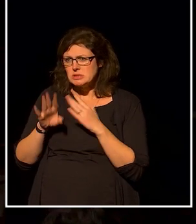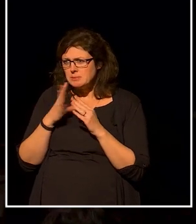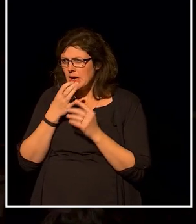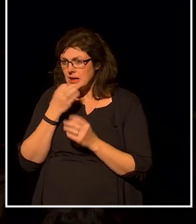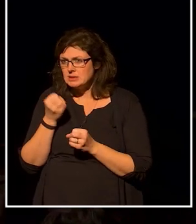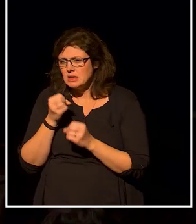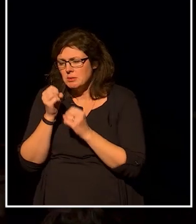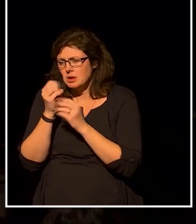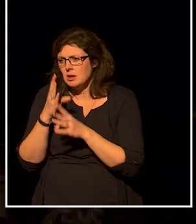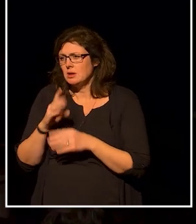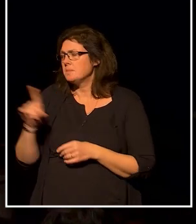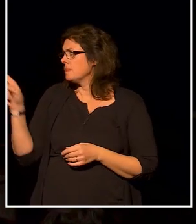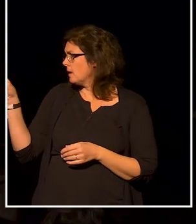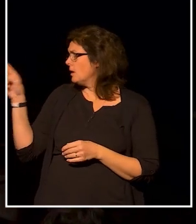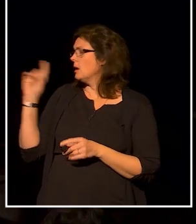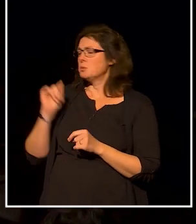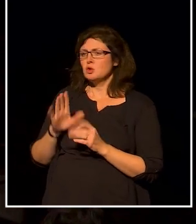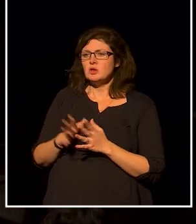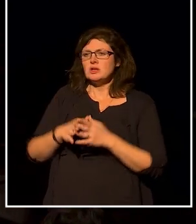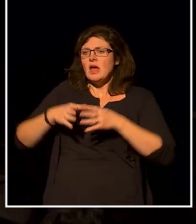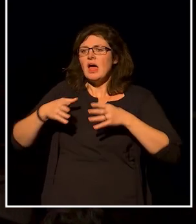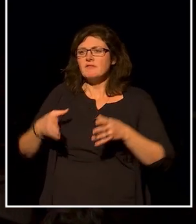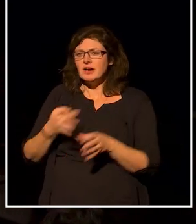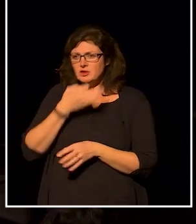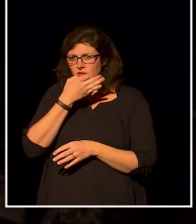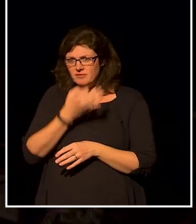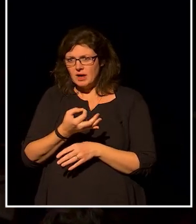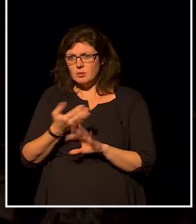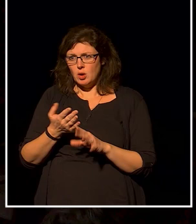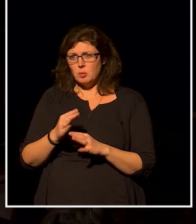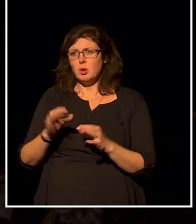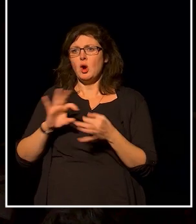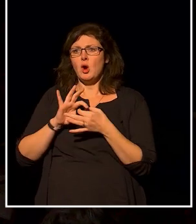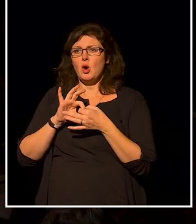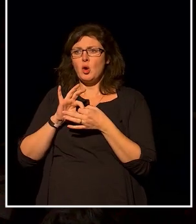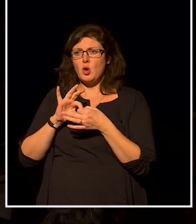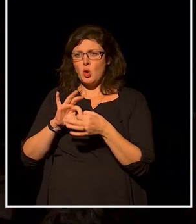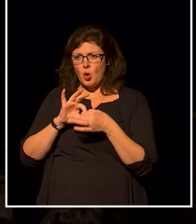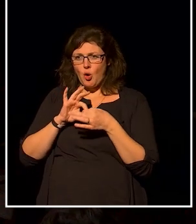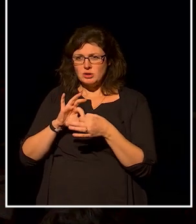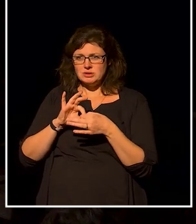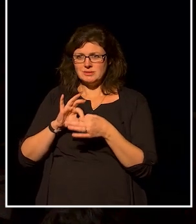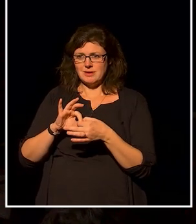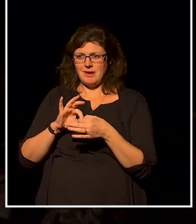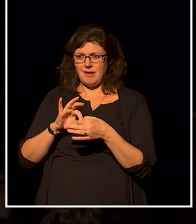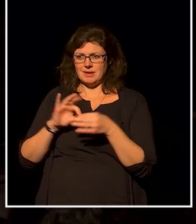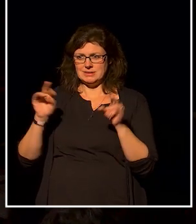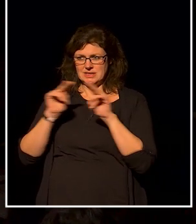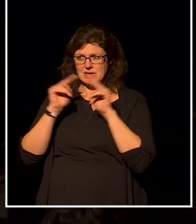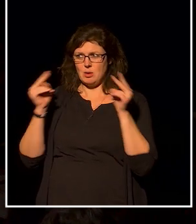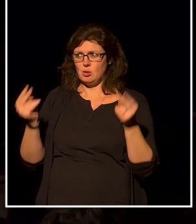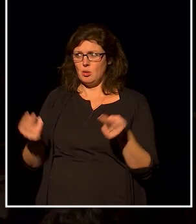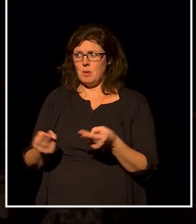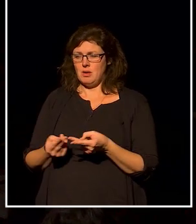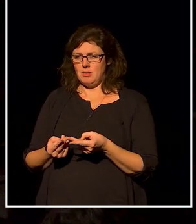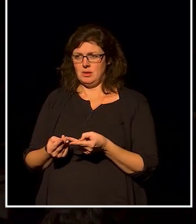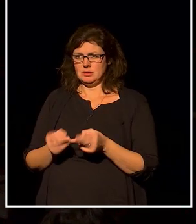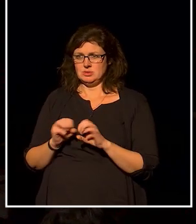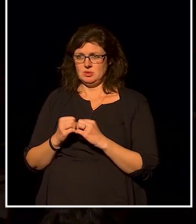Also es wäre sozusagen eine Erweiterung der Frage, ob der Kontexte der globalen Judenfrage. Ne?